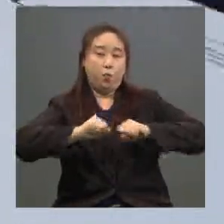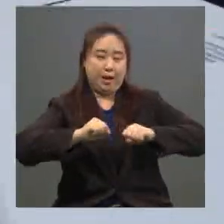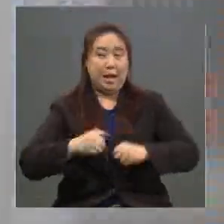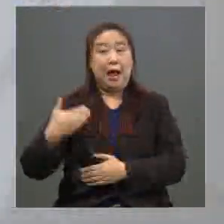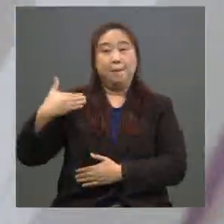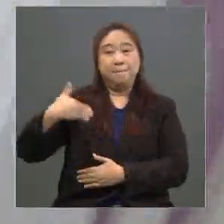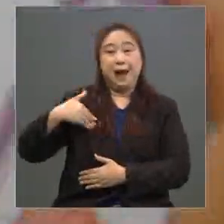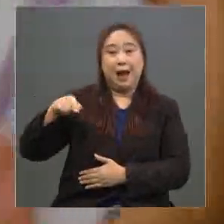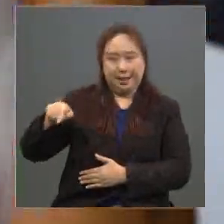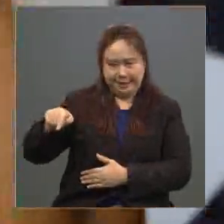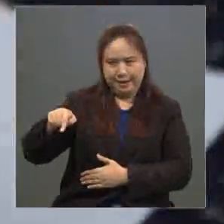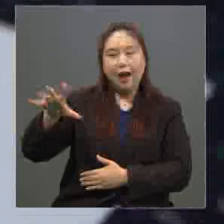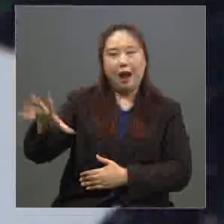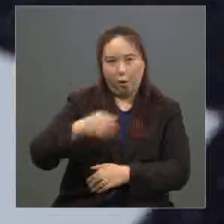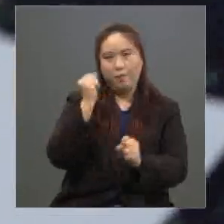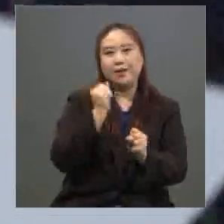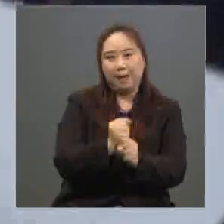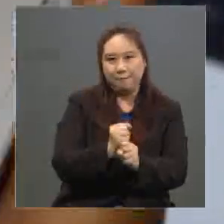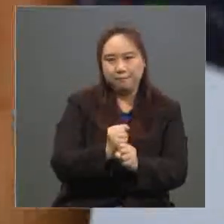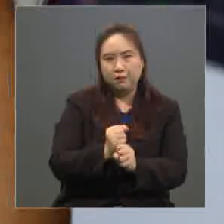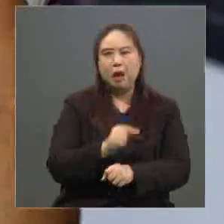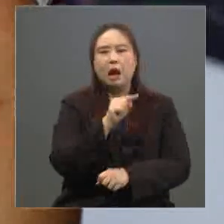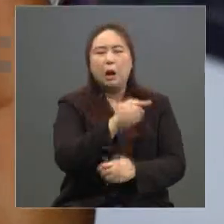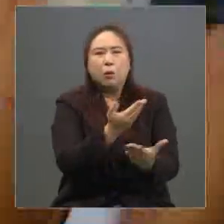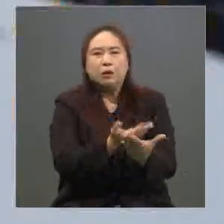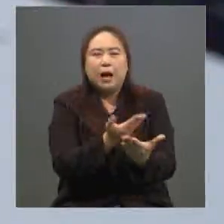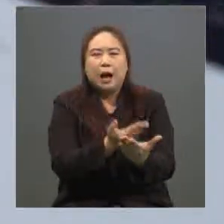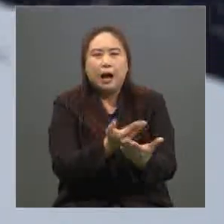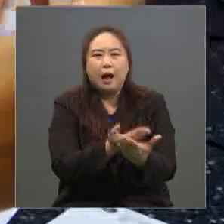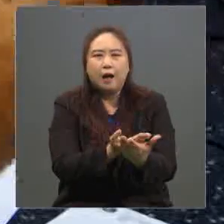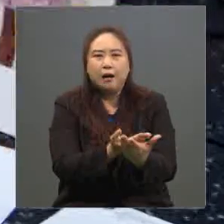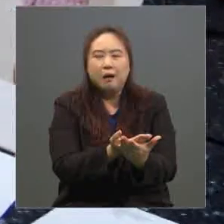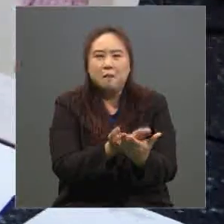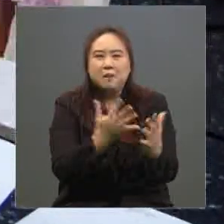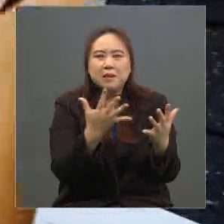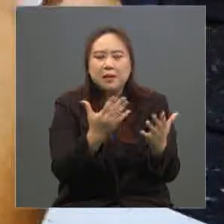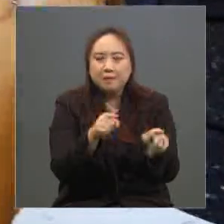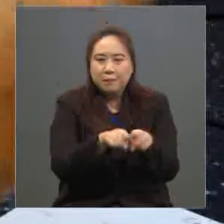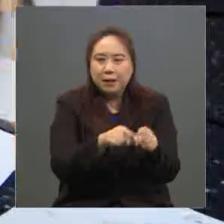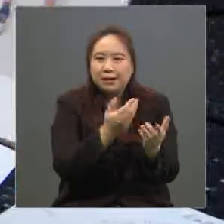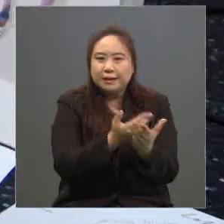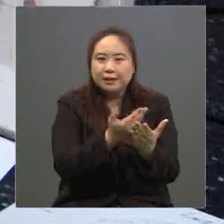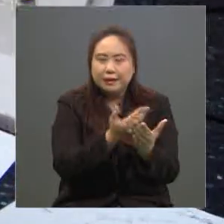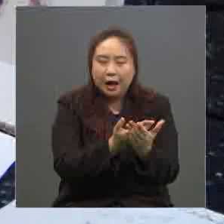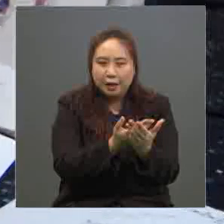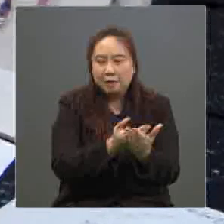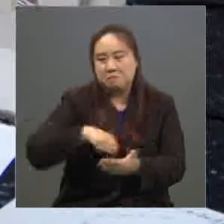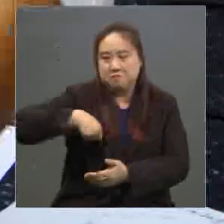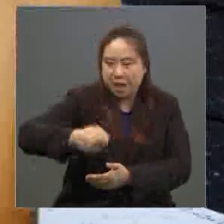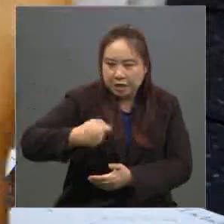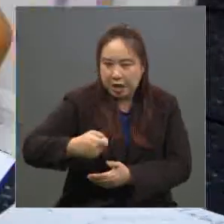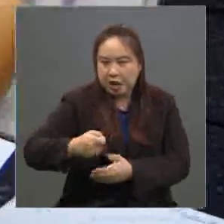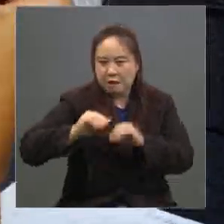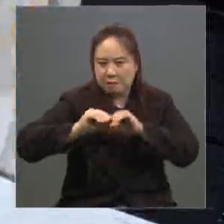น่ะไปทำเขาไม่มีเงินหรอกค่ะที่จะไปนั่งแบบเผยแพร่ส่งเสริมหรือเพราะเข